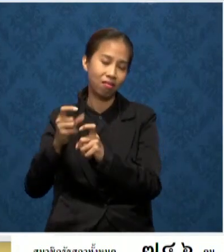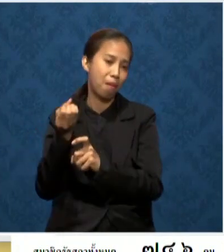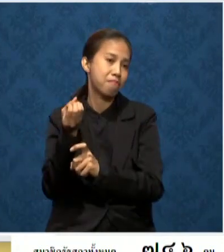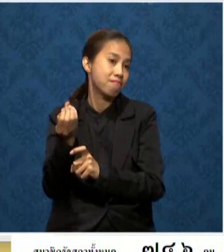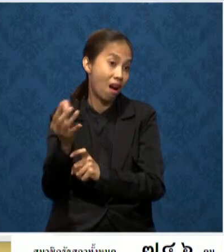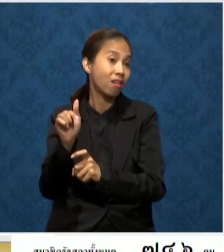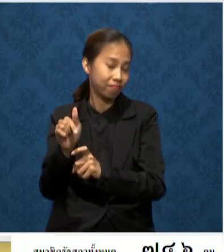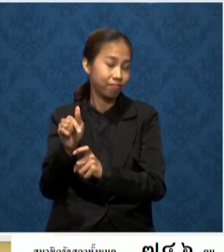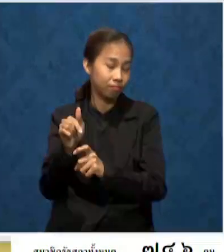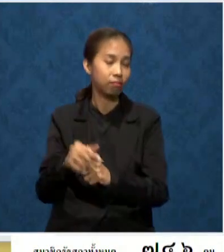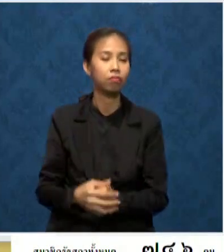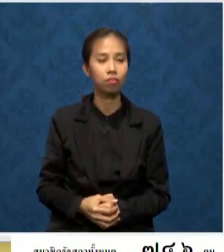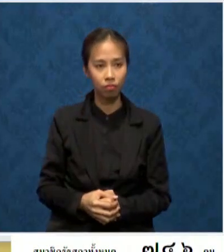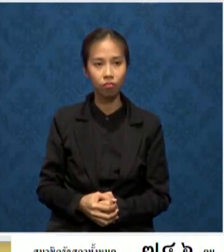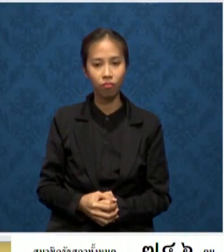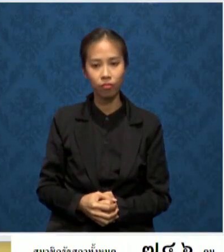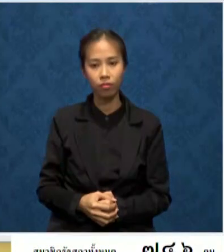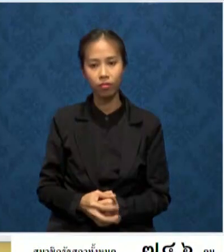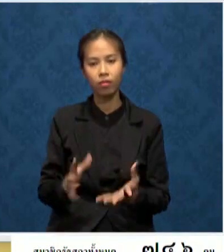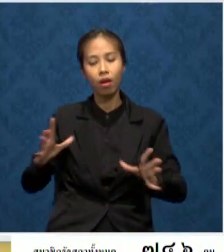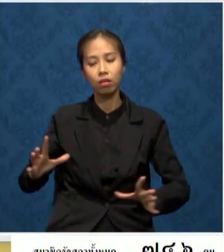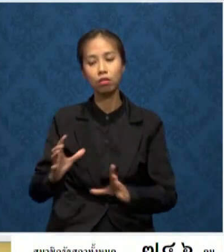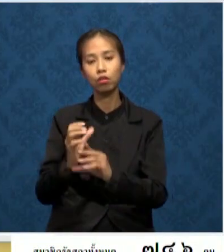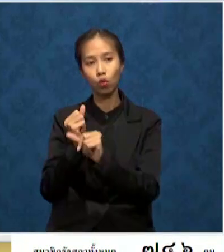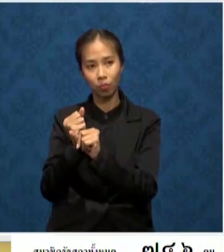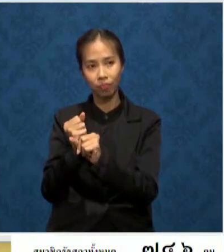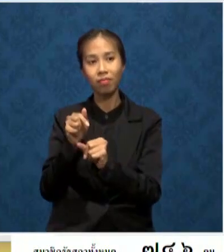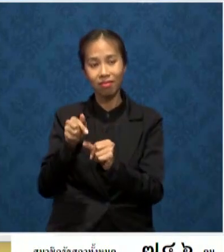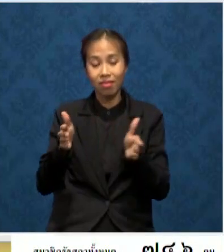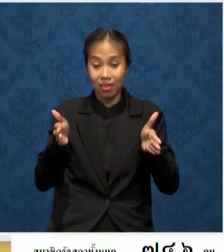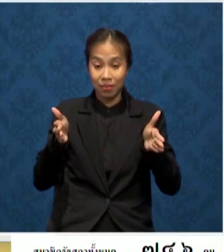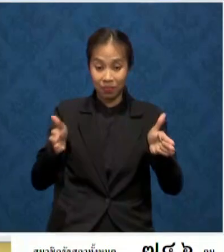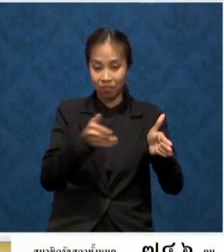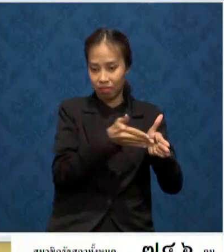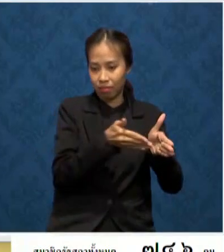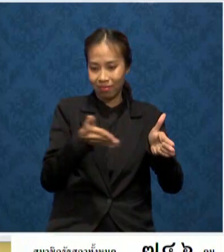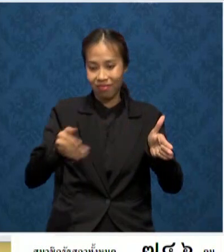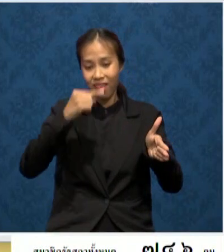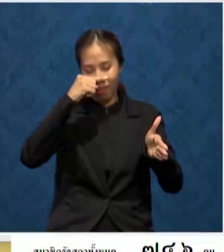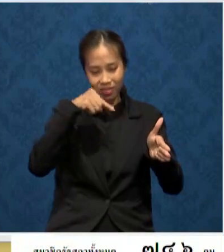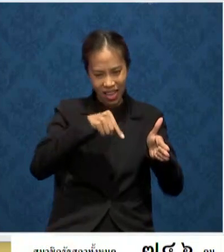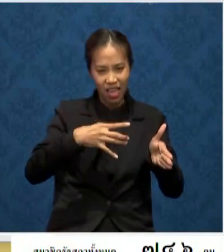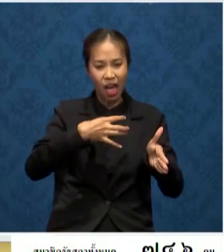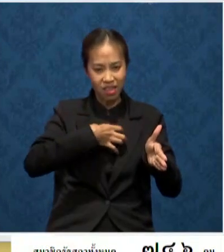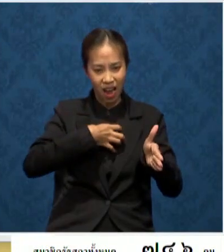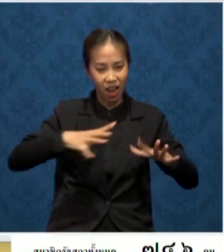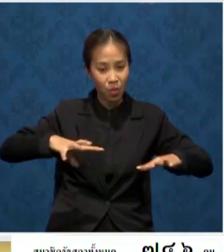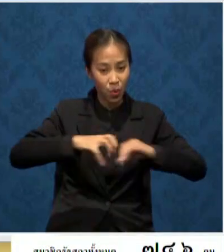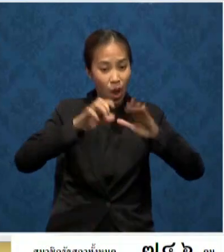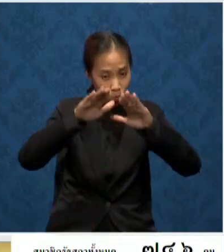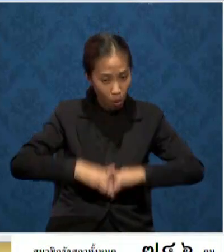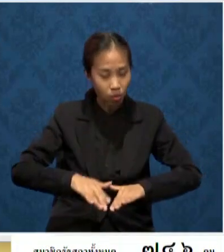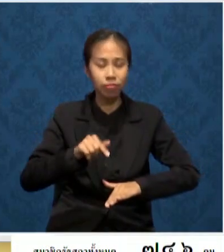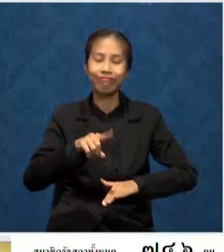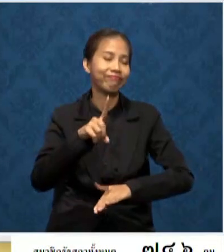ดบต้นต้นของโลกก่าโดยสรุปก็คือทศวตรแควปอดภัรอบท 1 ของประเทศไทยไม่ประสบความสำเร็จจึเป็น